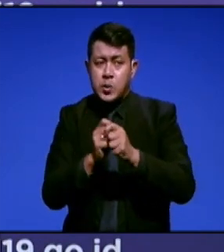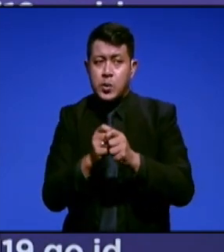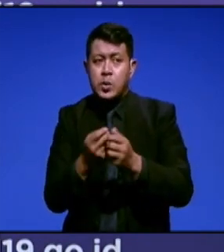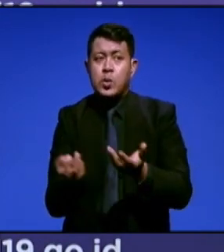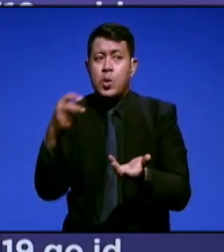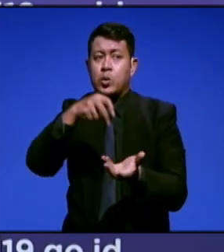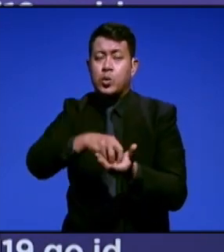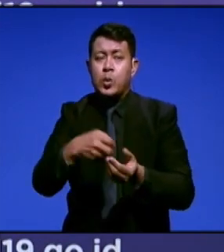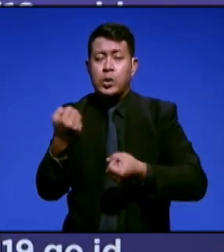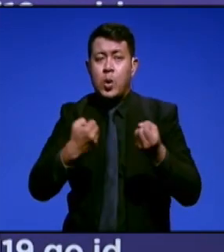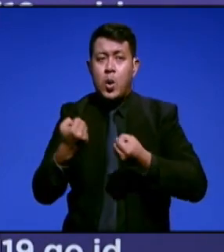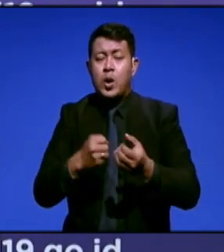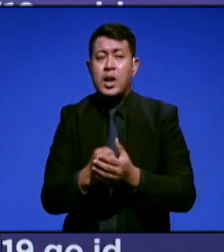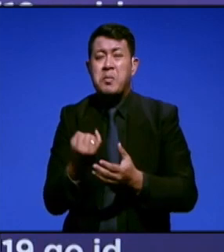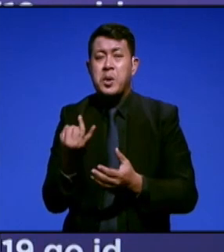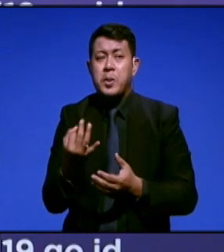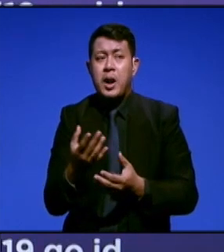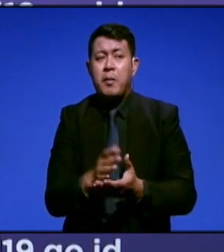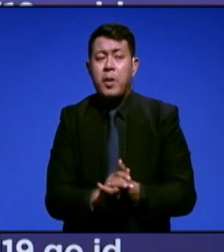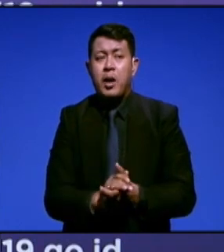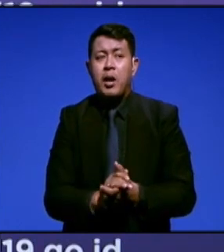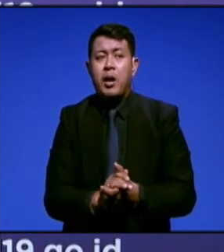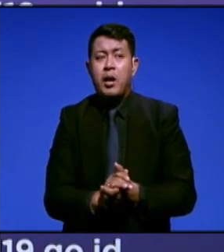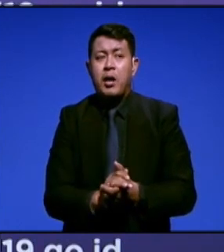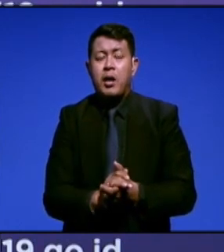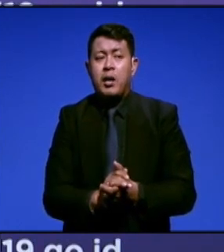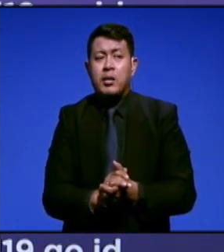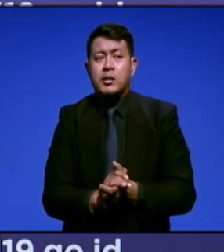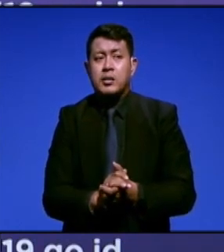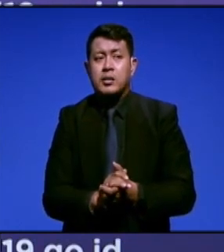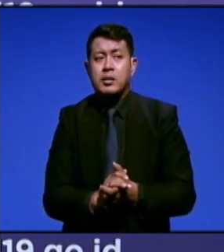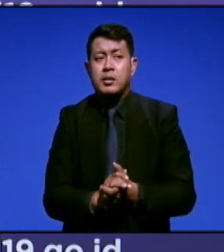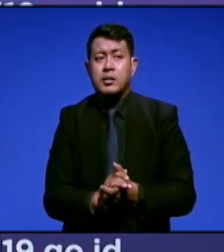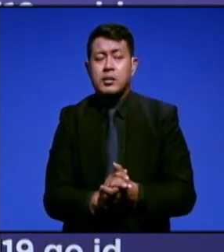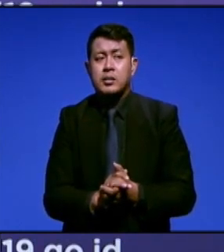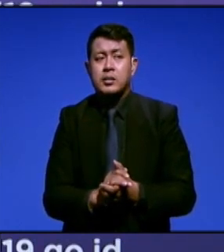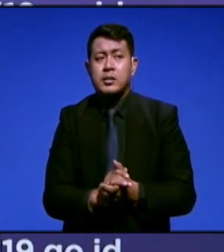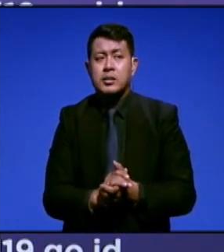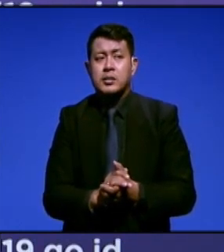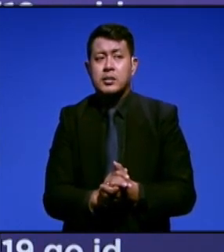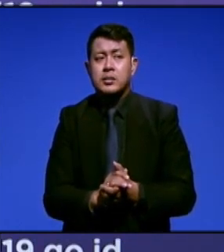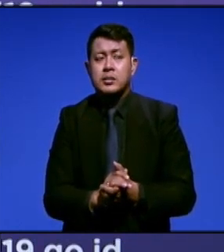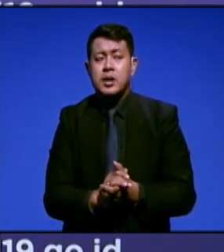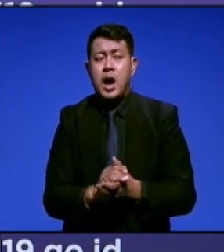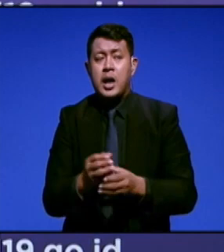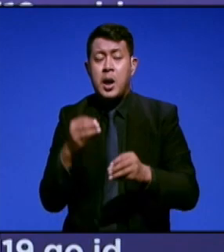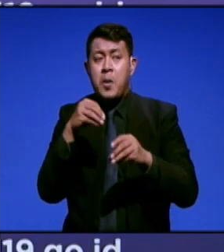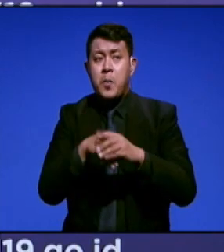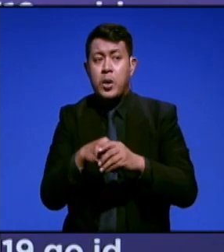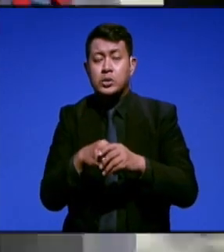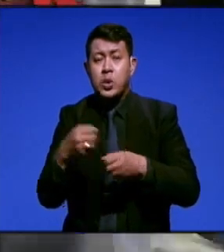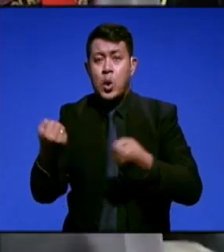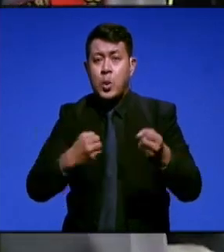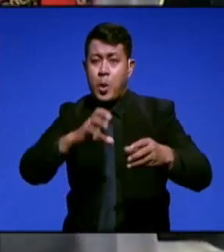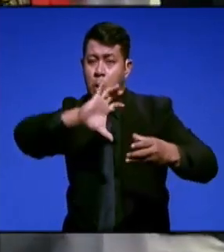ya. Dan juga ada yang beberapa yang tidak dinyana itu tidak disangka ya, ada yang masuk ke tempat